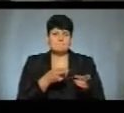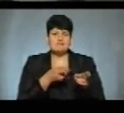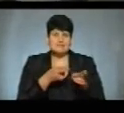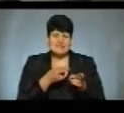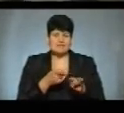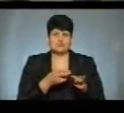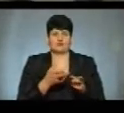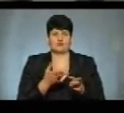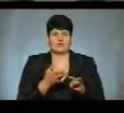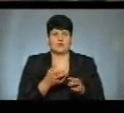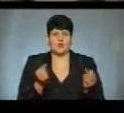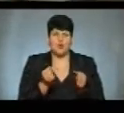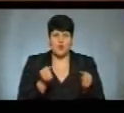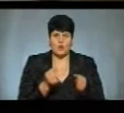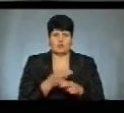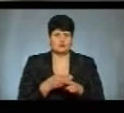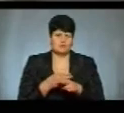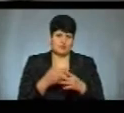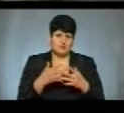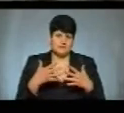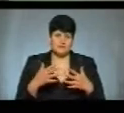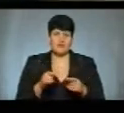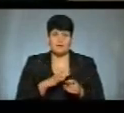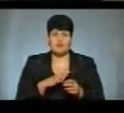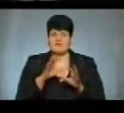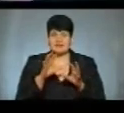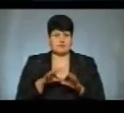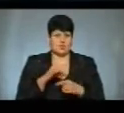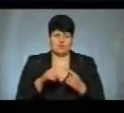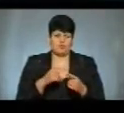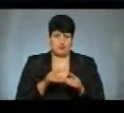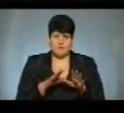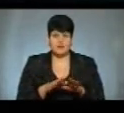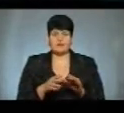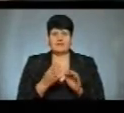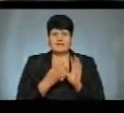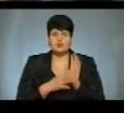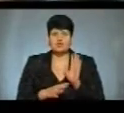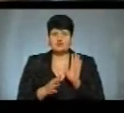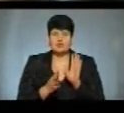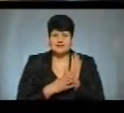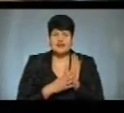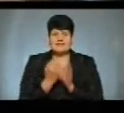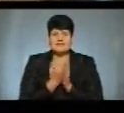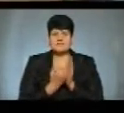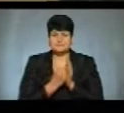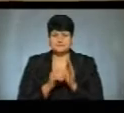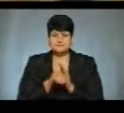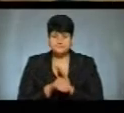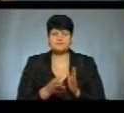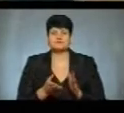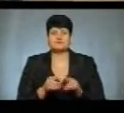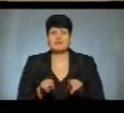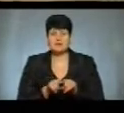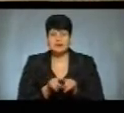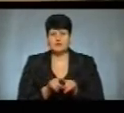гладкоствольної, нарізної та холодної зброї, одна з яких перебувала у незаконному обігу, а також 99 боєприпасів. Жителі області